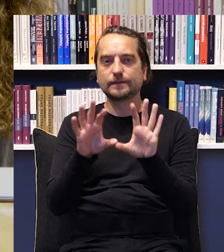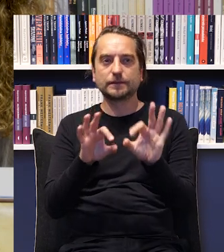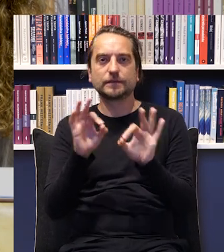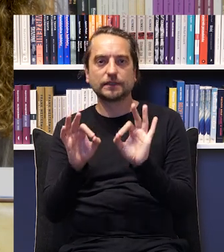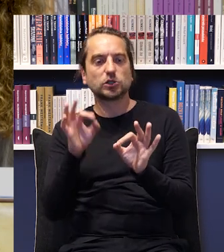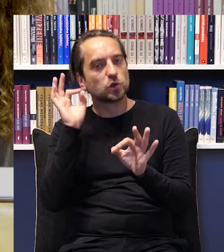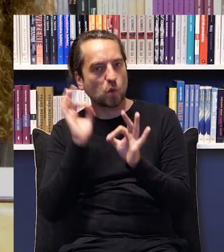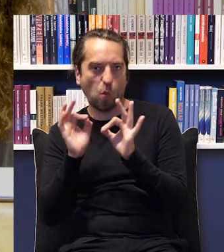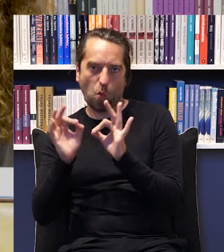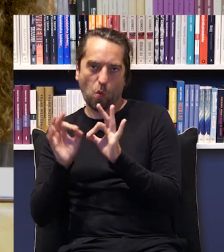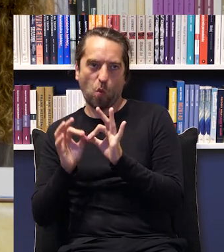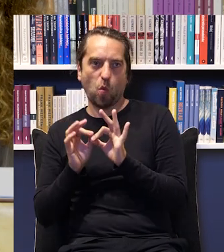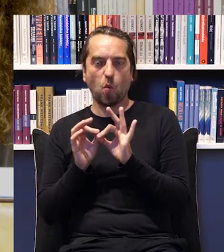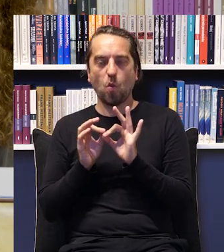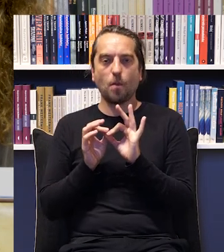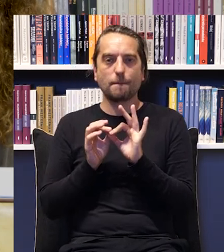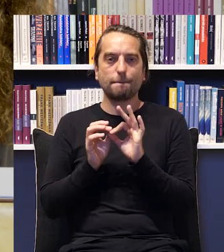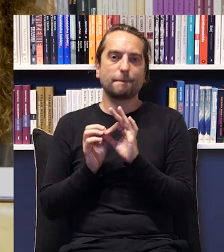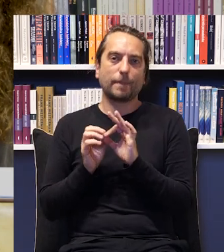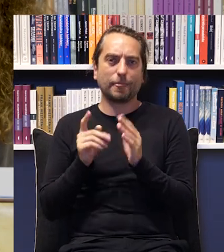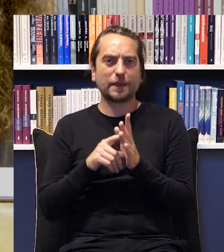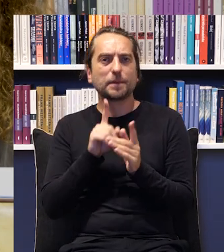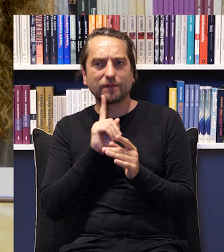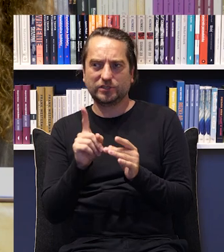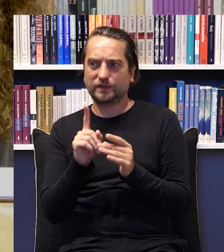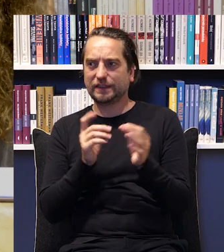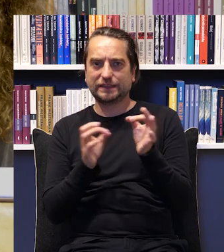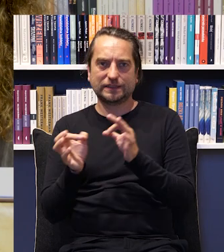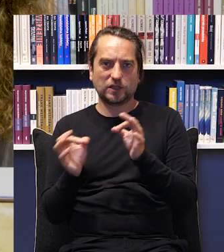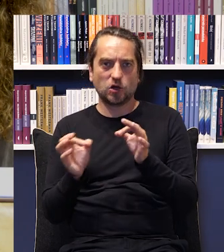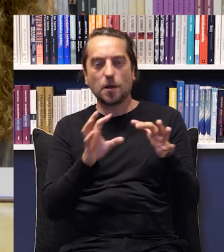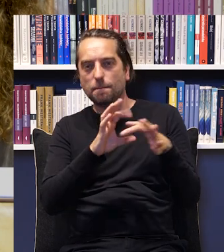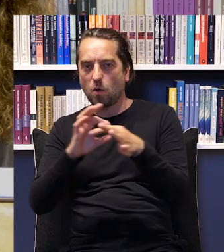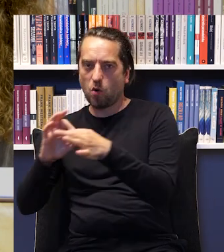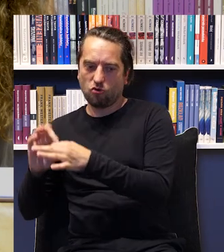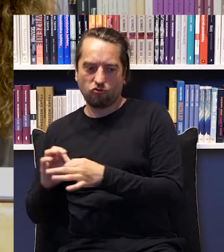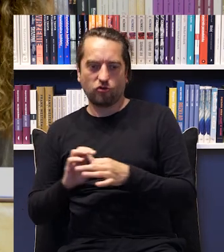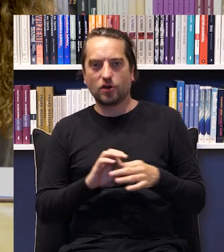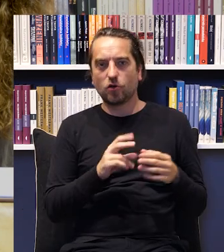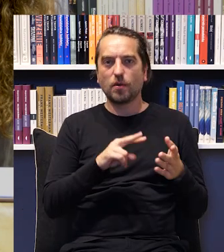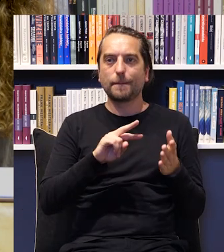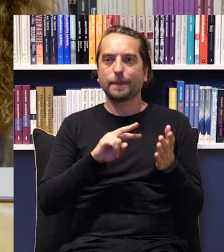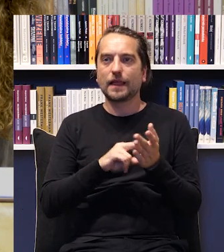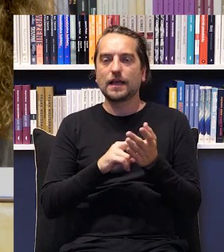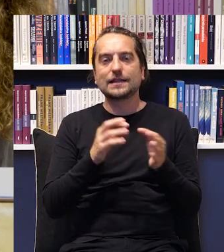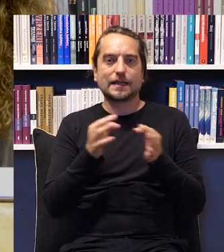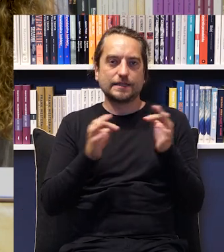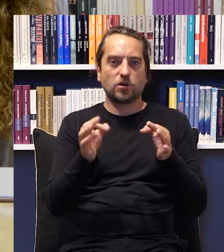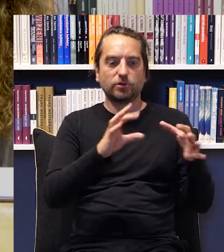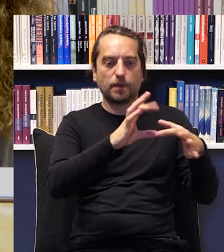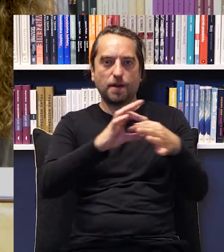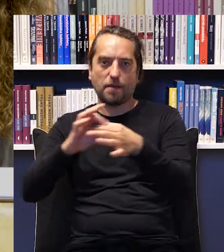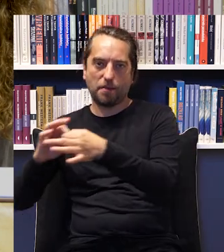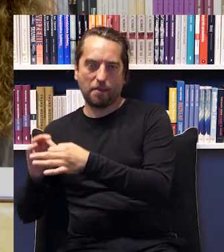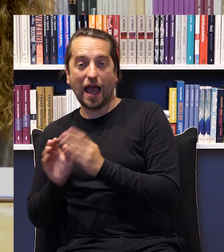logiczny, jakiś taki, wiesz, logiczno-realistyczny związek przyczynowo-skutkowy i wydaje mi się, że w surrealizmie tego